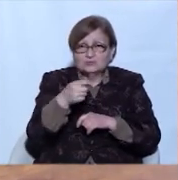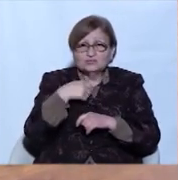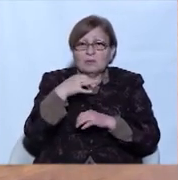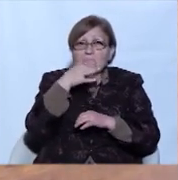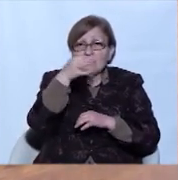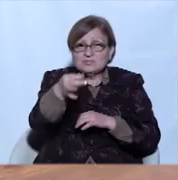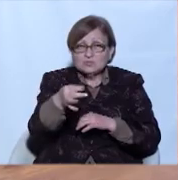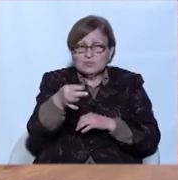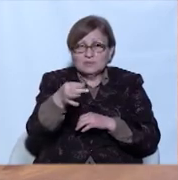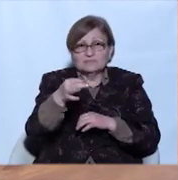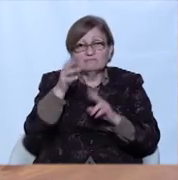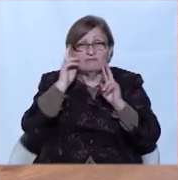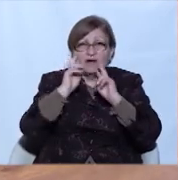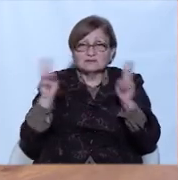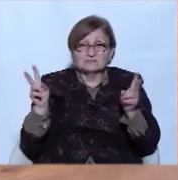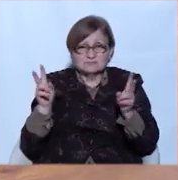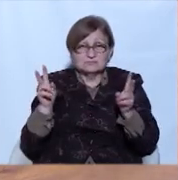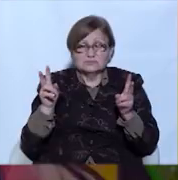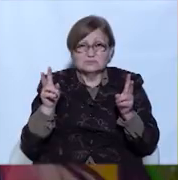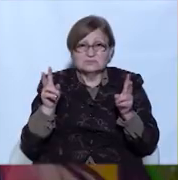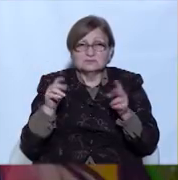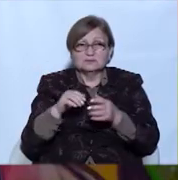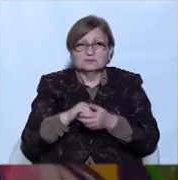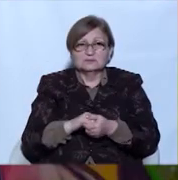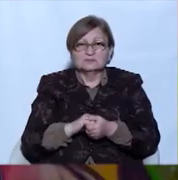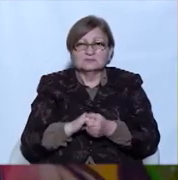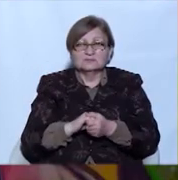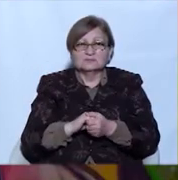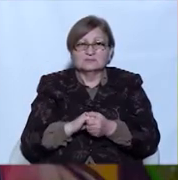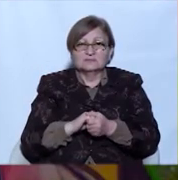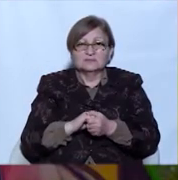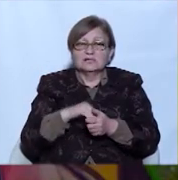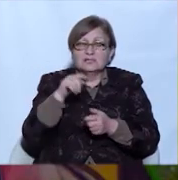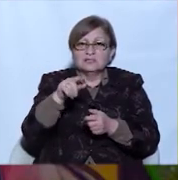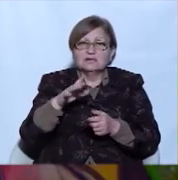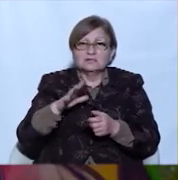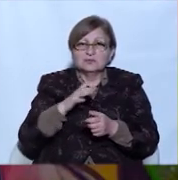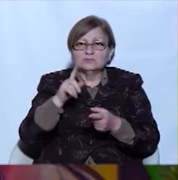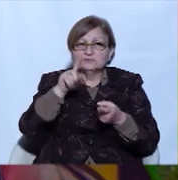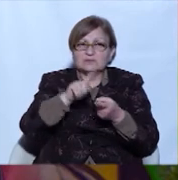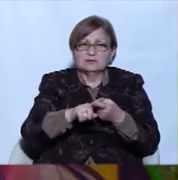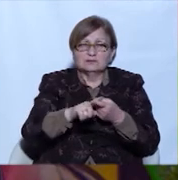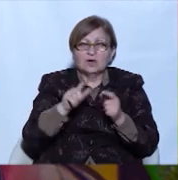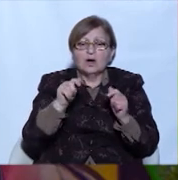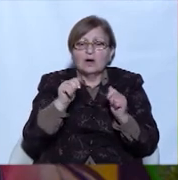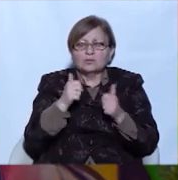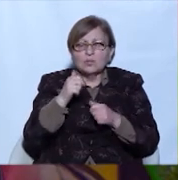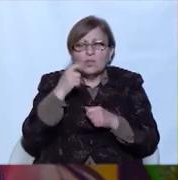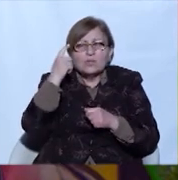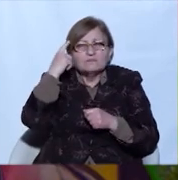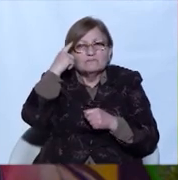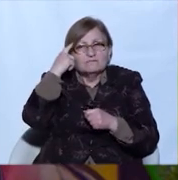პასუხი ჩვენ შეიძლება არც კი გქონდეს, და ეს იყოს დამოკიდებული იმაზე, როგორ გვესმის